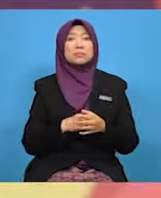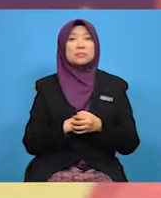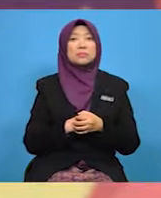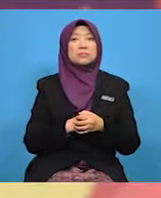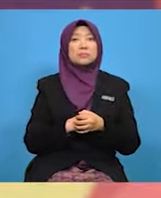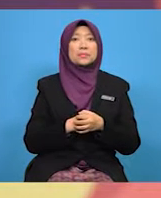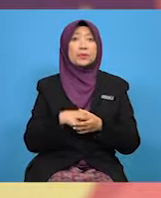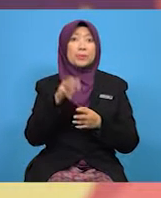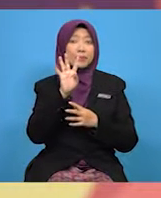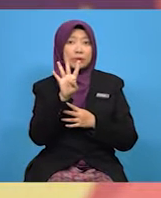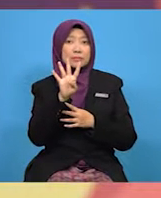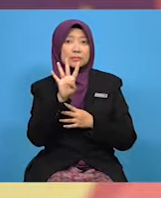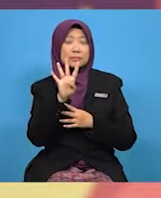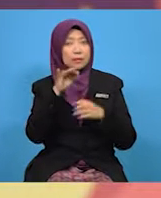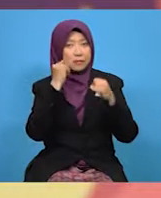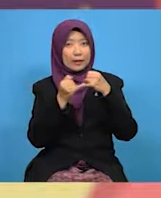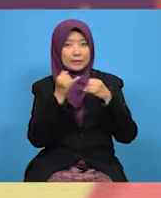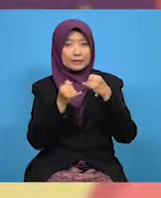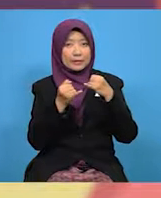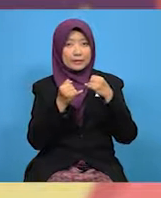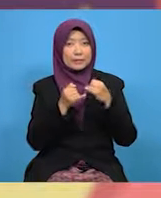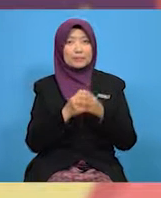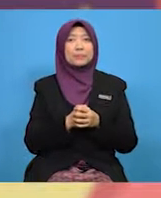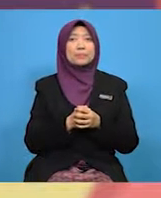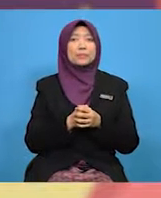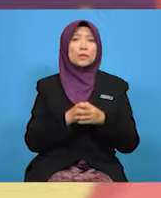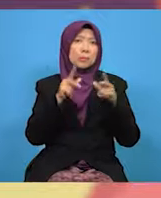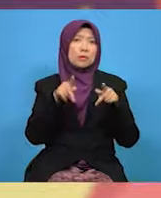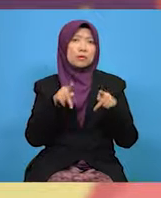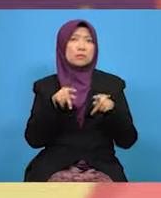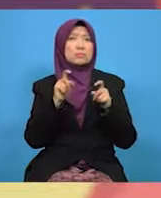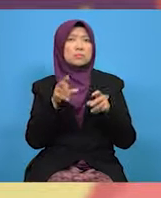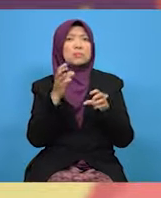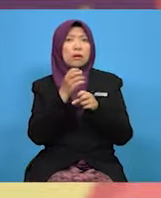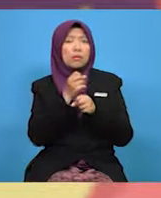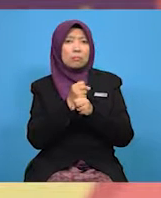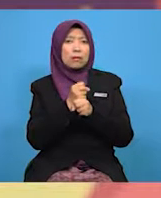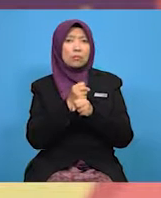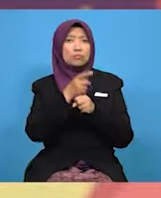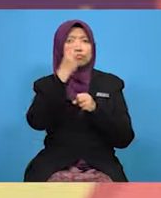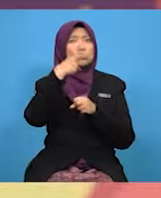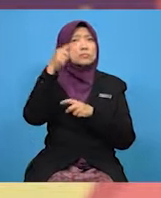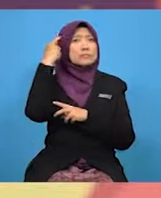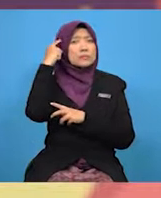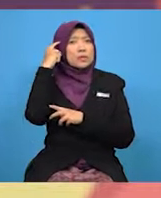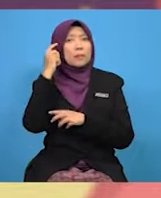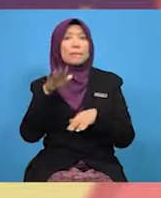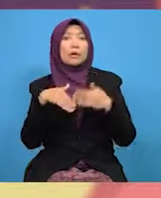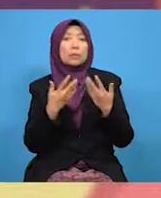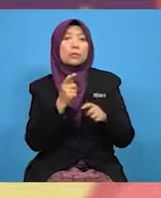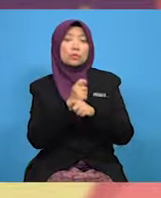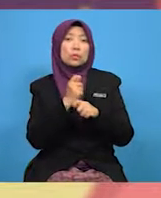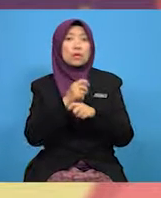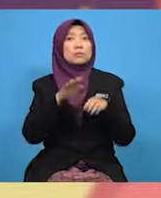yang keempat Kevin terakhir sekali Anda sepatutnya dapat menghilang serasi Bagaimana penentuan